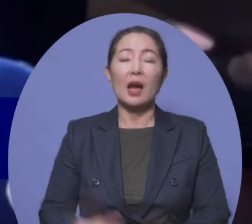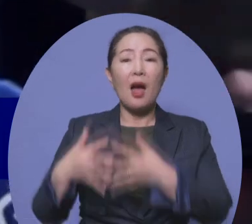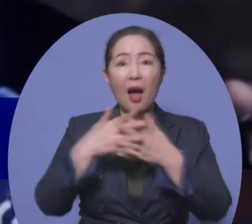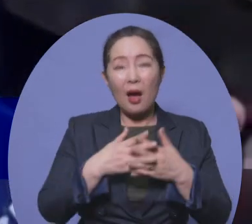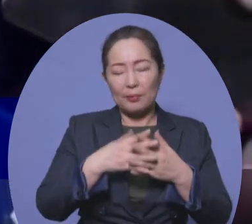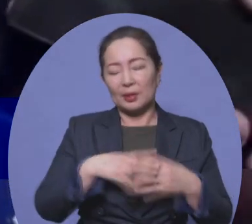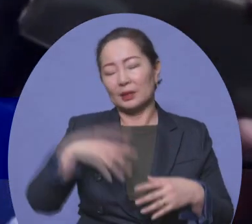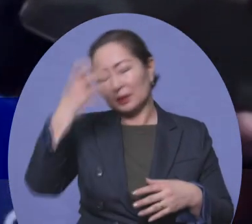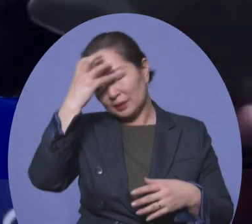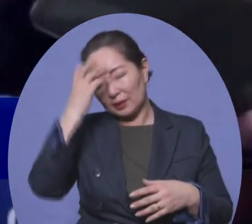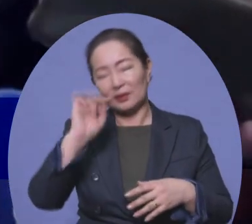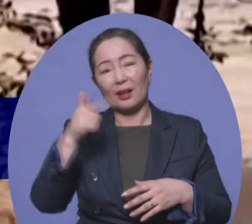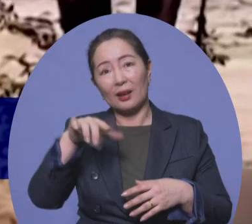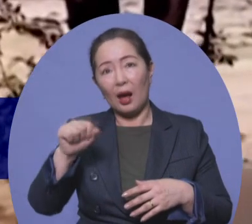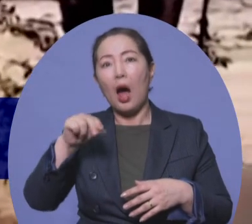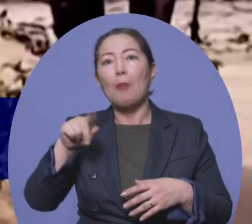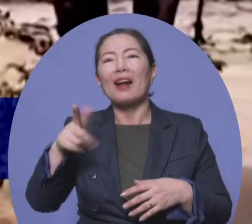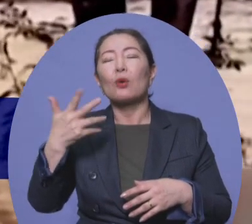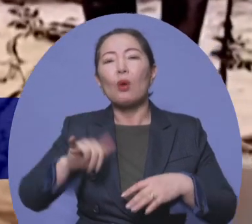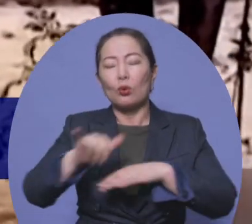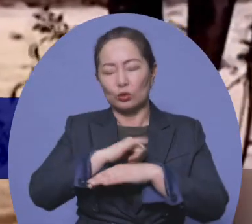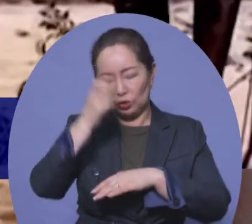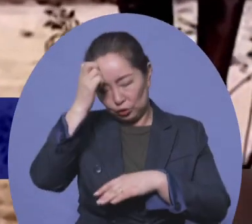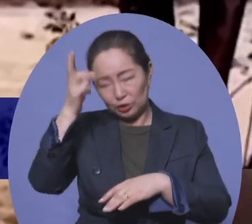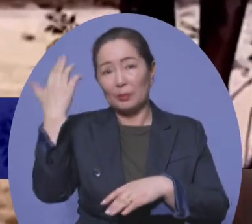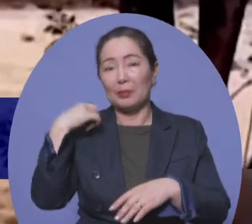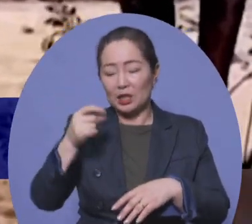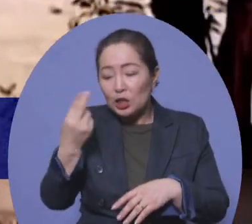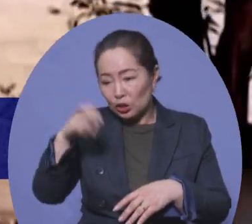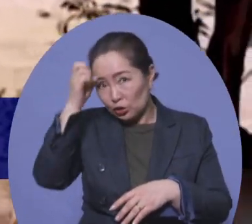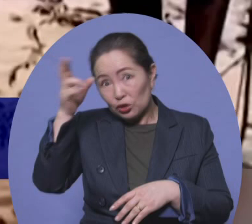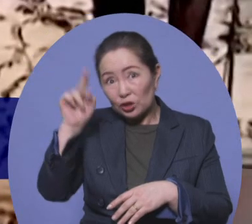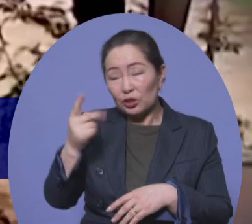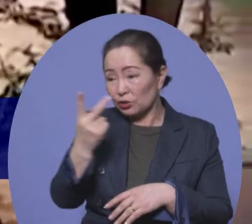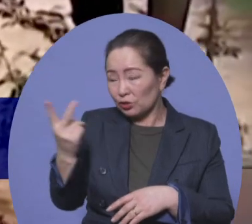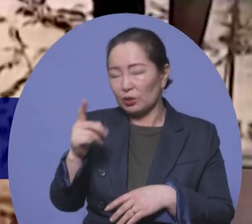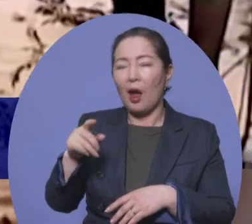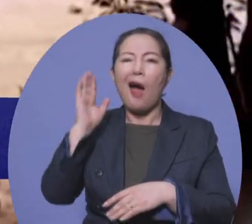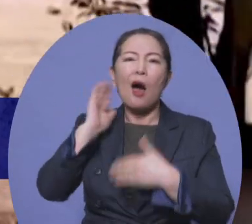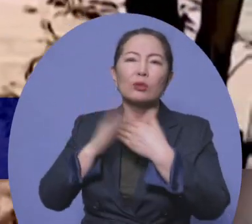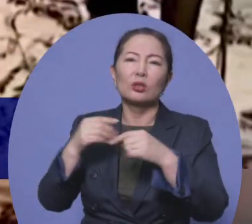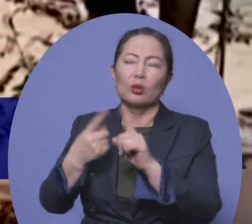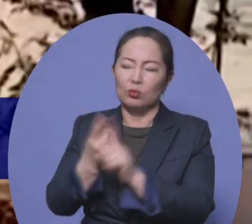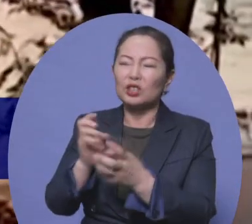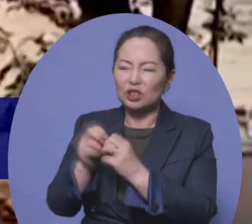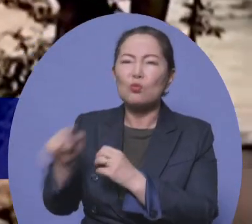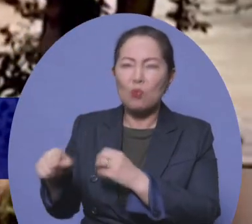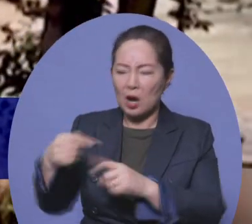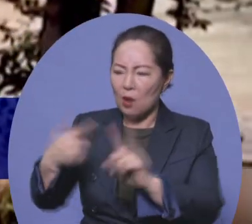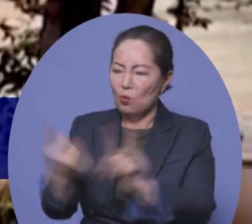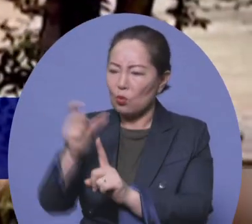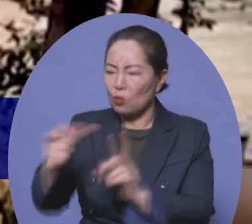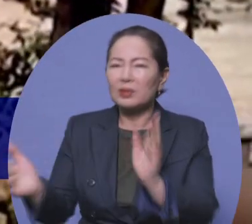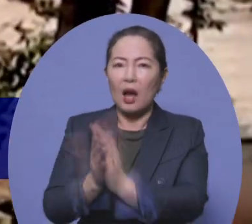Америк нэгдсэн улсын засаг захиргаанаас Парагвай улсын ерөнхийлөгч асан одоогийн дэд ерөнхийлөгч нарыг авилгын гэмт хэрэг үлдэж гэмт төлөвлөлттэй хамтран ажилласан